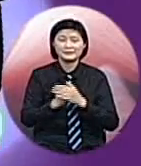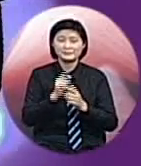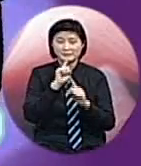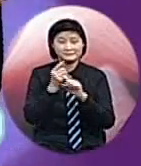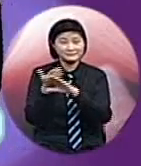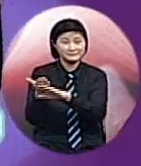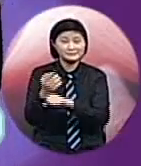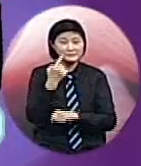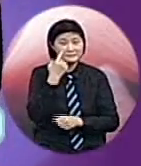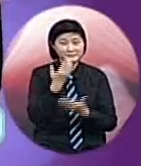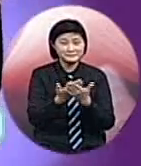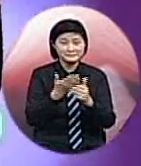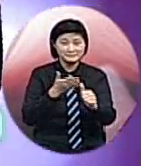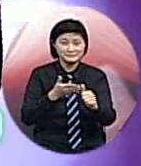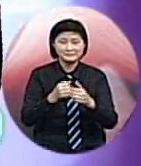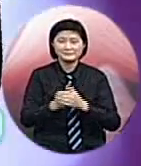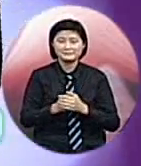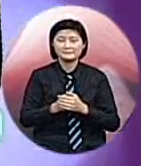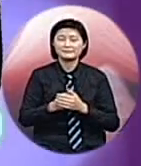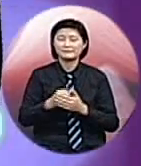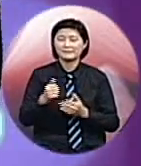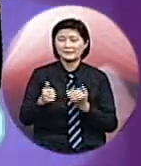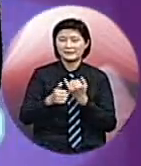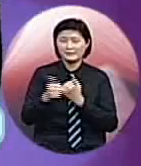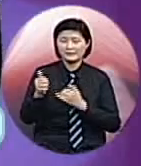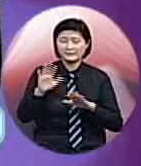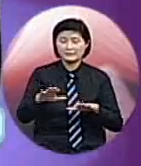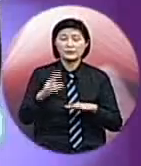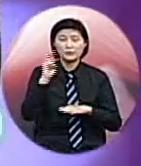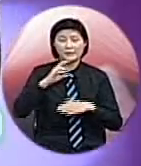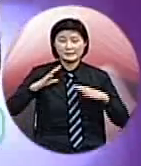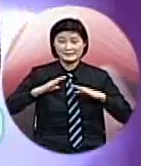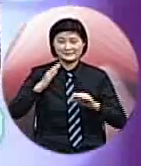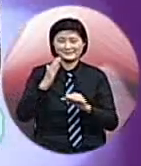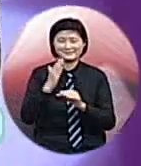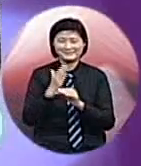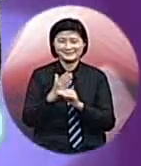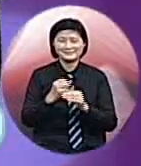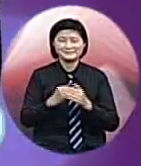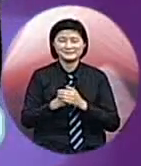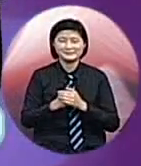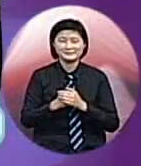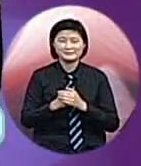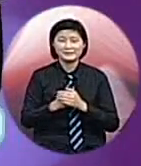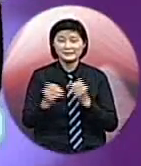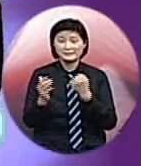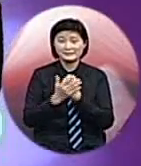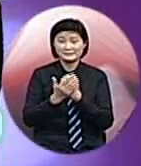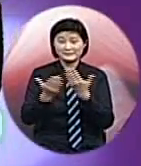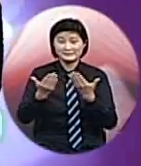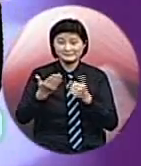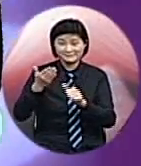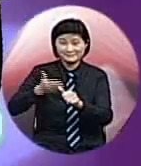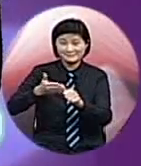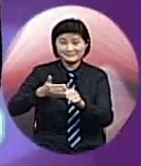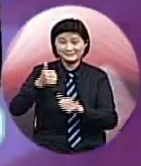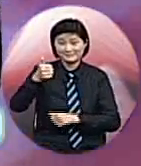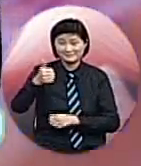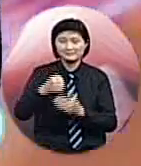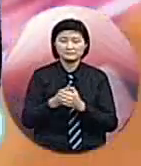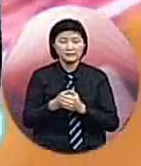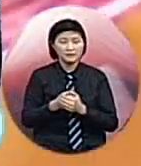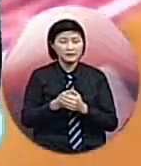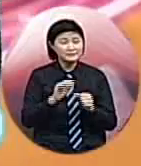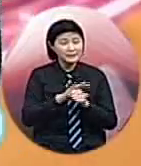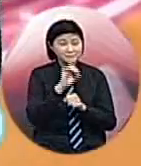말씀 하시죠. 네. 네, 나 지금 노래 자랑하고 있는데 응원 좀 해주세요. 네. 아, 사랑한다는